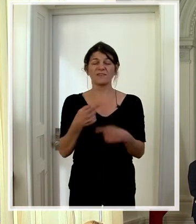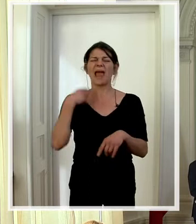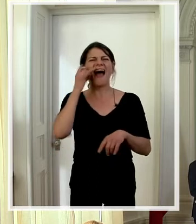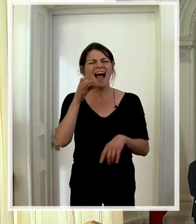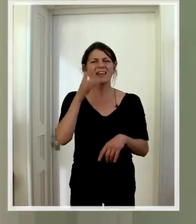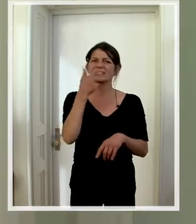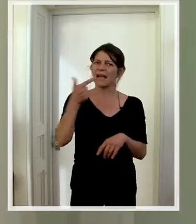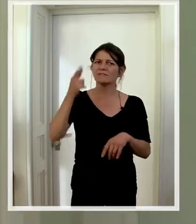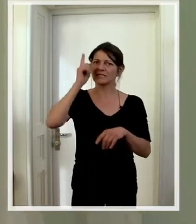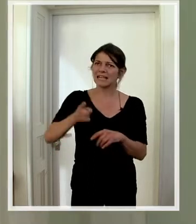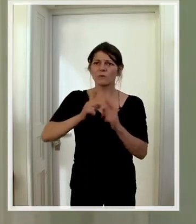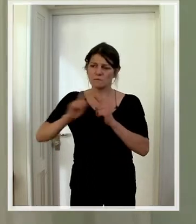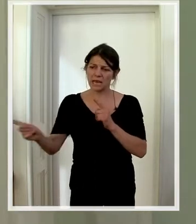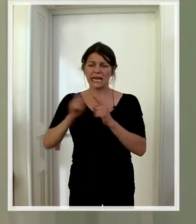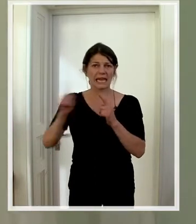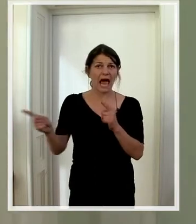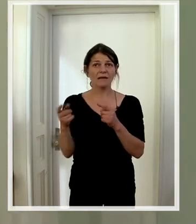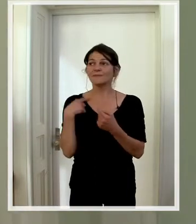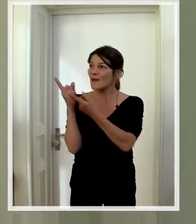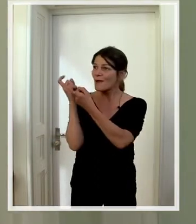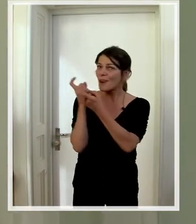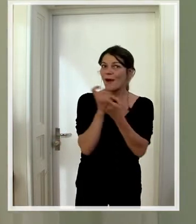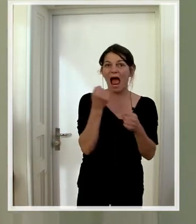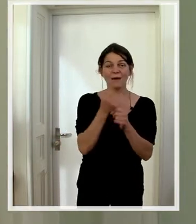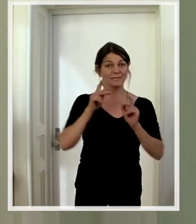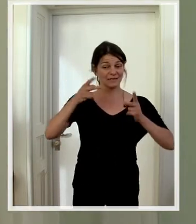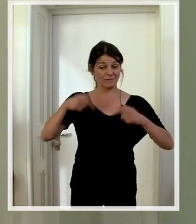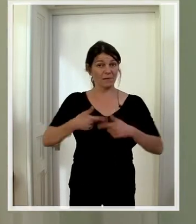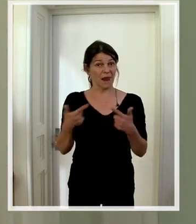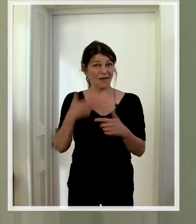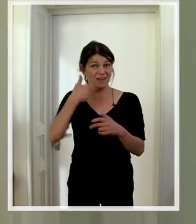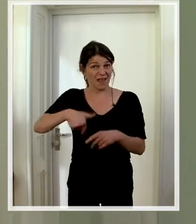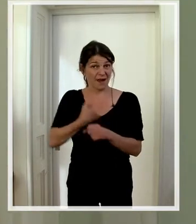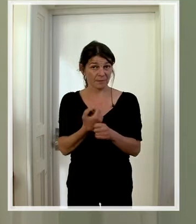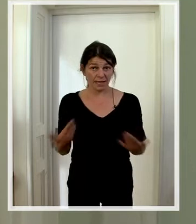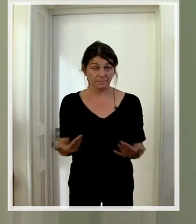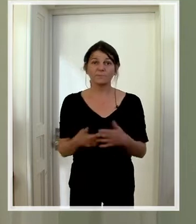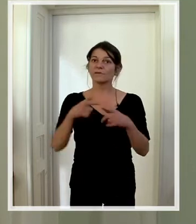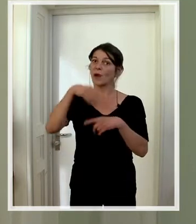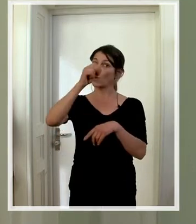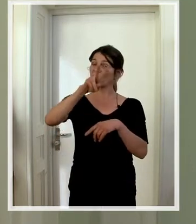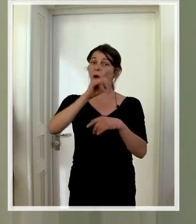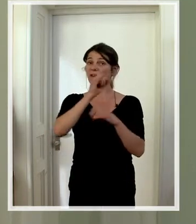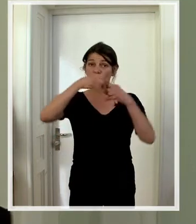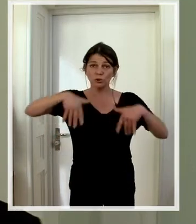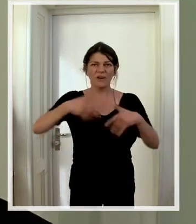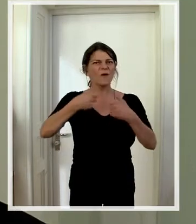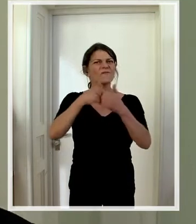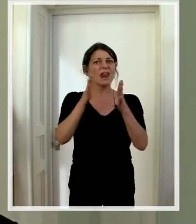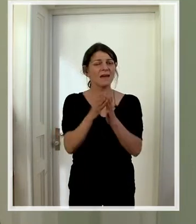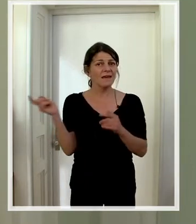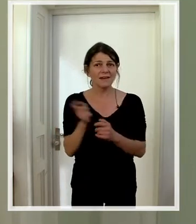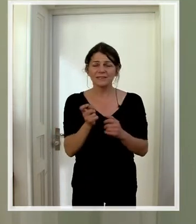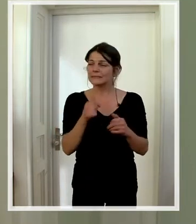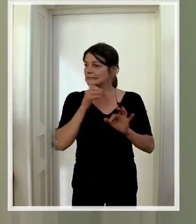Pendler, ein Magnet für die Arbeitskräfte, die ins Land kommen. Und weil halt die ÖV-Infrastruktur von Feldkirchhofen